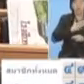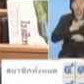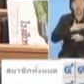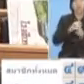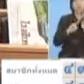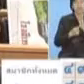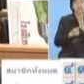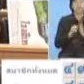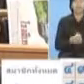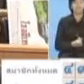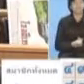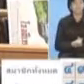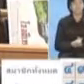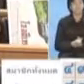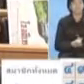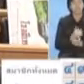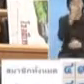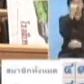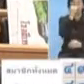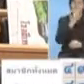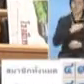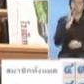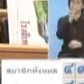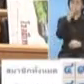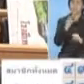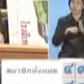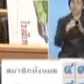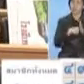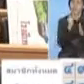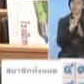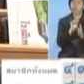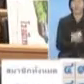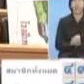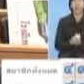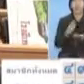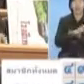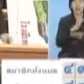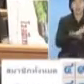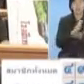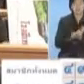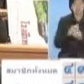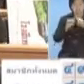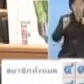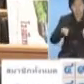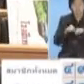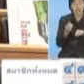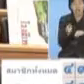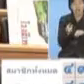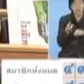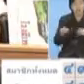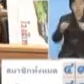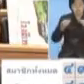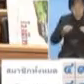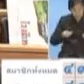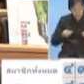งขึ้นทำไมผมต้องตั้งสมมติฐานอย่างนี้ฮะเพราะว่าเอกสารร้องเรียนจากโรงสีแห่งหนึ่งที่กำแพงเพชรเขียนไว้ชัดเจนว่า